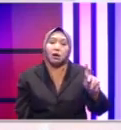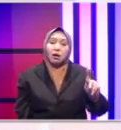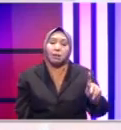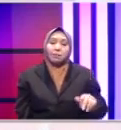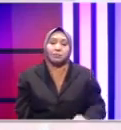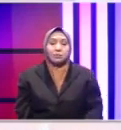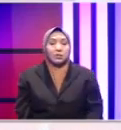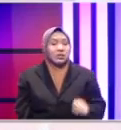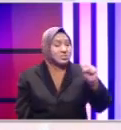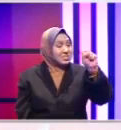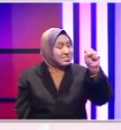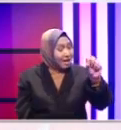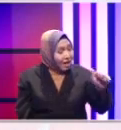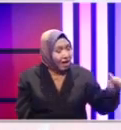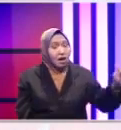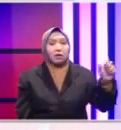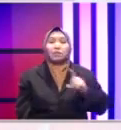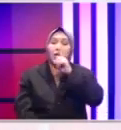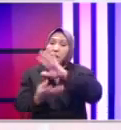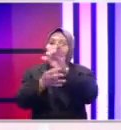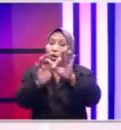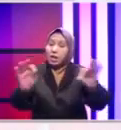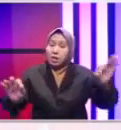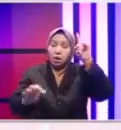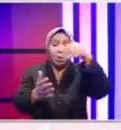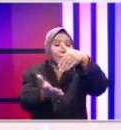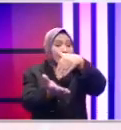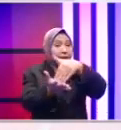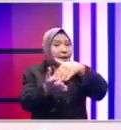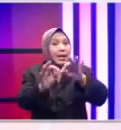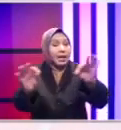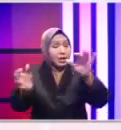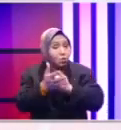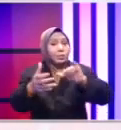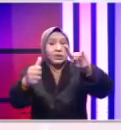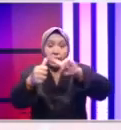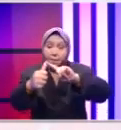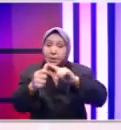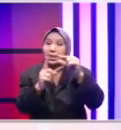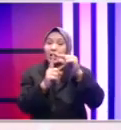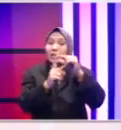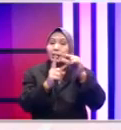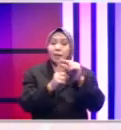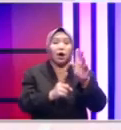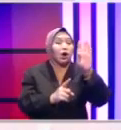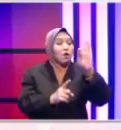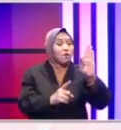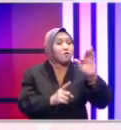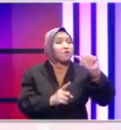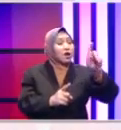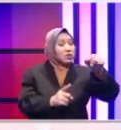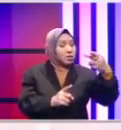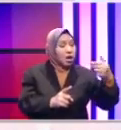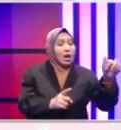tanahmas Syauqul Habib pertengahan yaitu itulah pertama kali mah feat Hedi Ungu